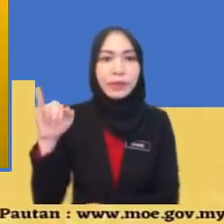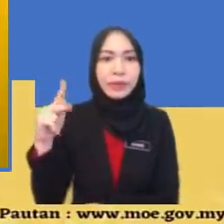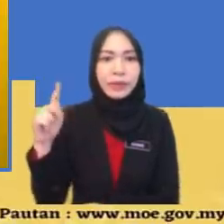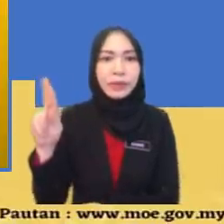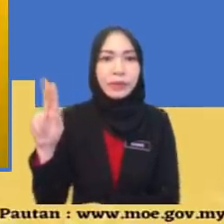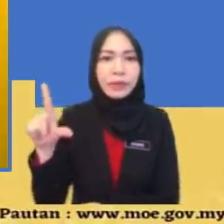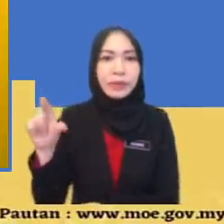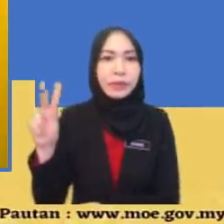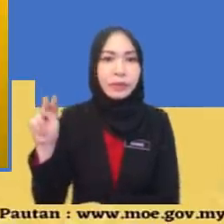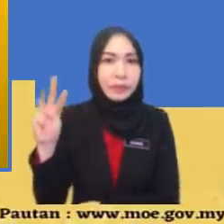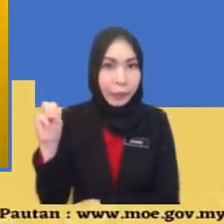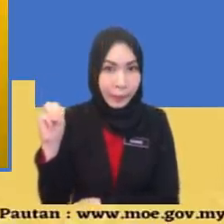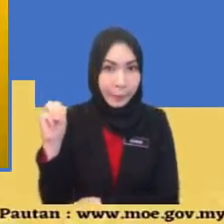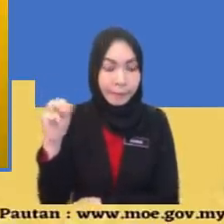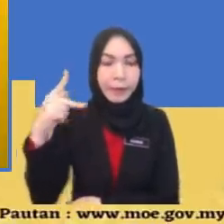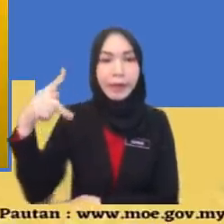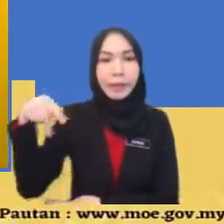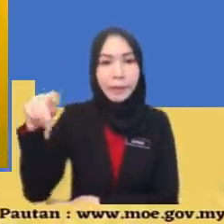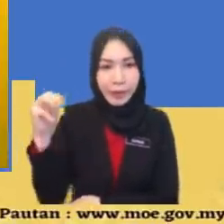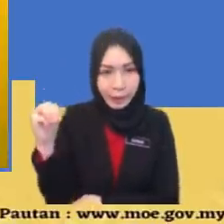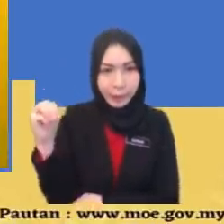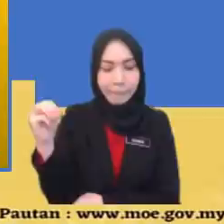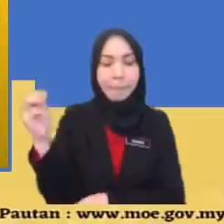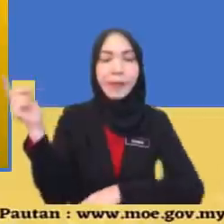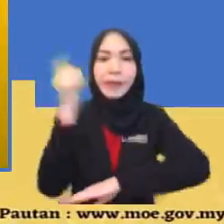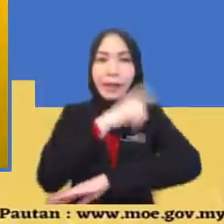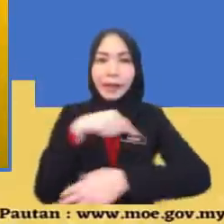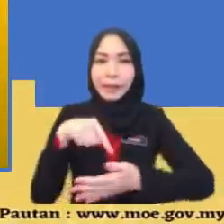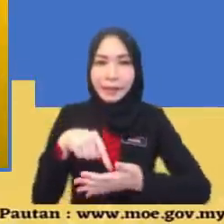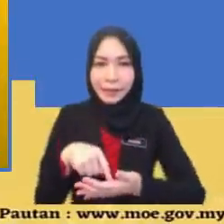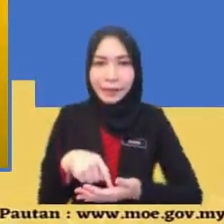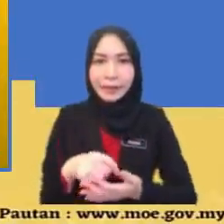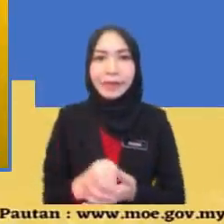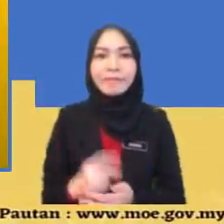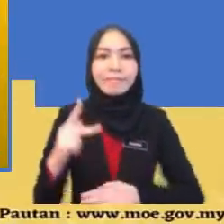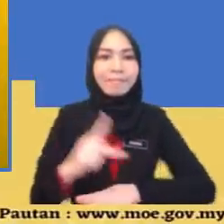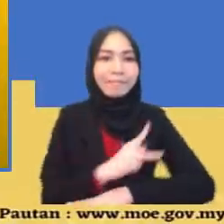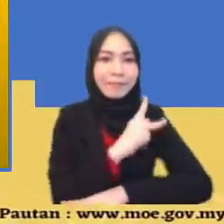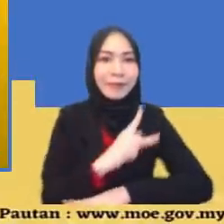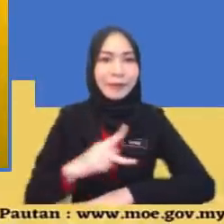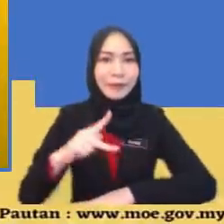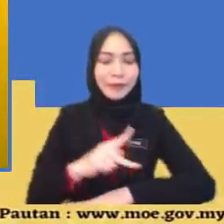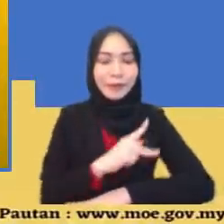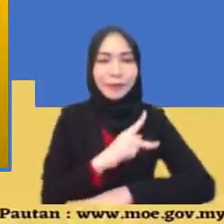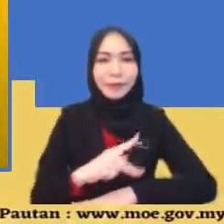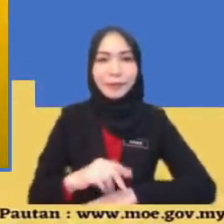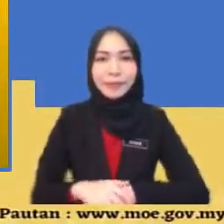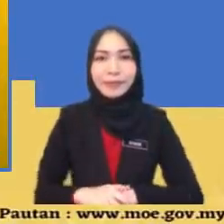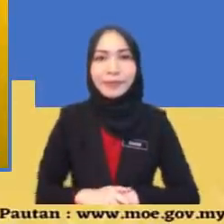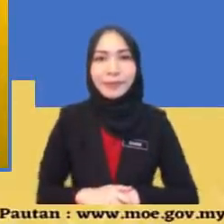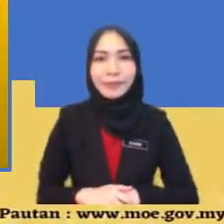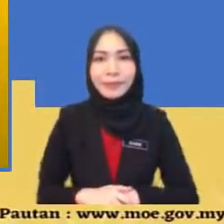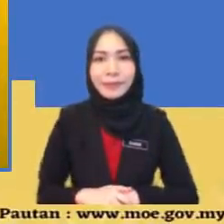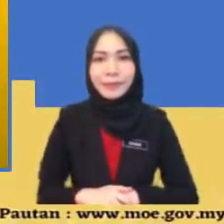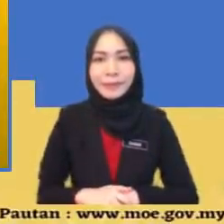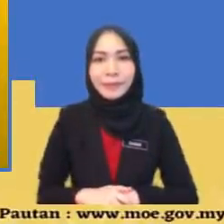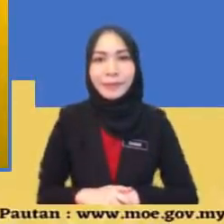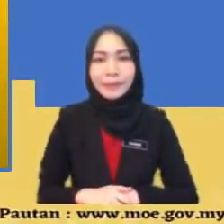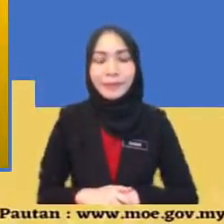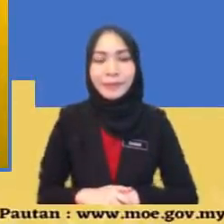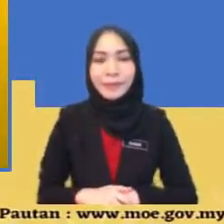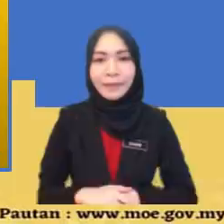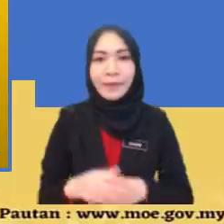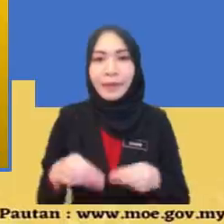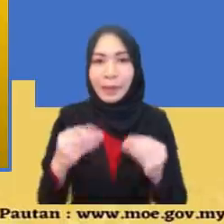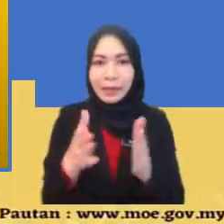mencari timbel Ci anak dara di bawah sarau burung tempur tembakau salam pembuka bicara